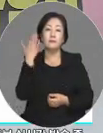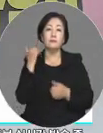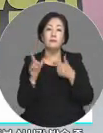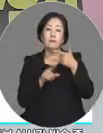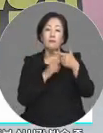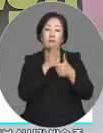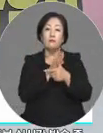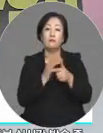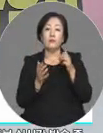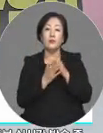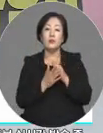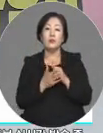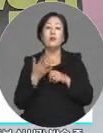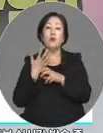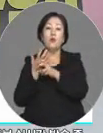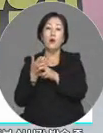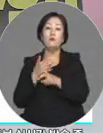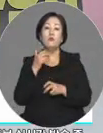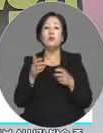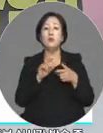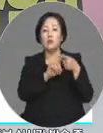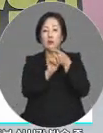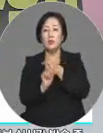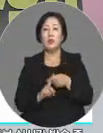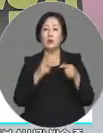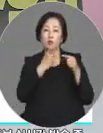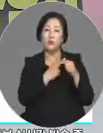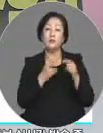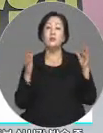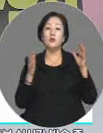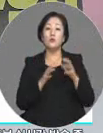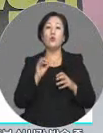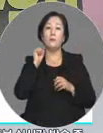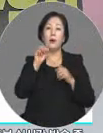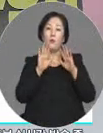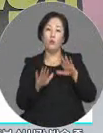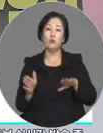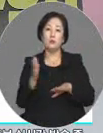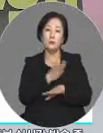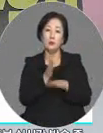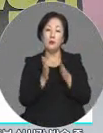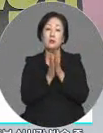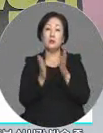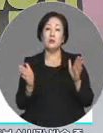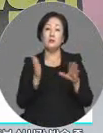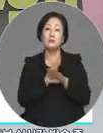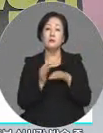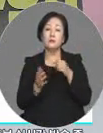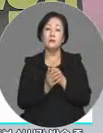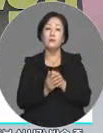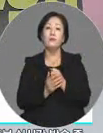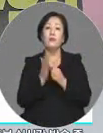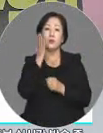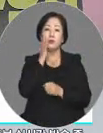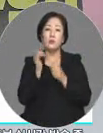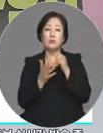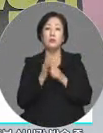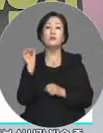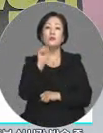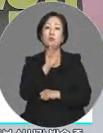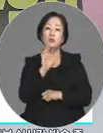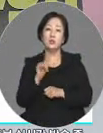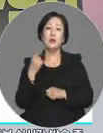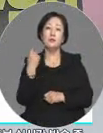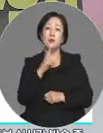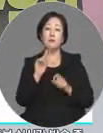지난 6월에 이은 화물연대 두 번째 무기한 총파업이 오늘부터 시작됐습니다. 울산에선 화물기사 천여